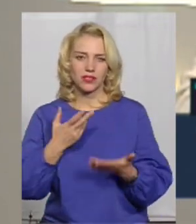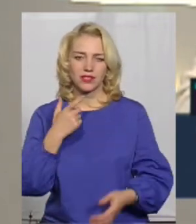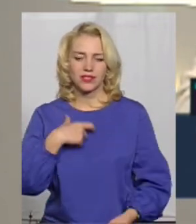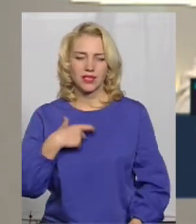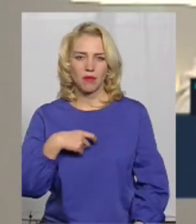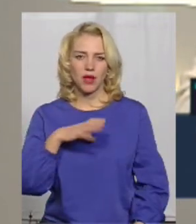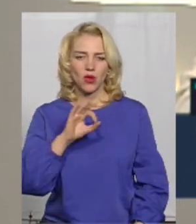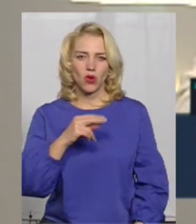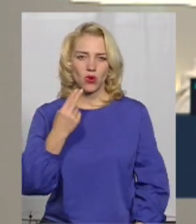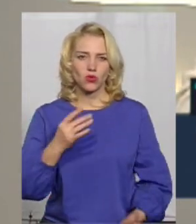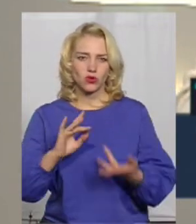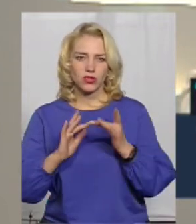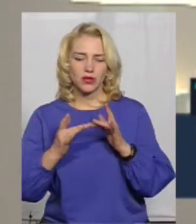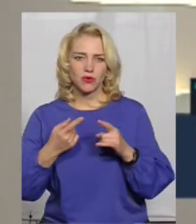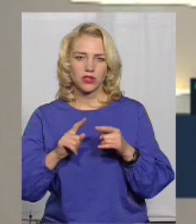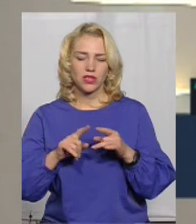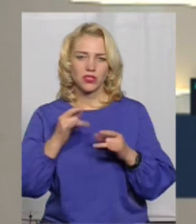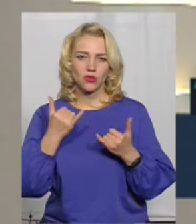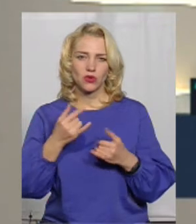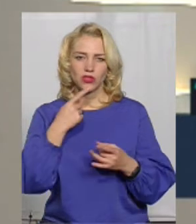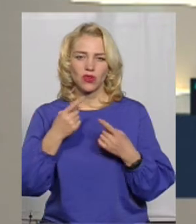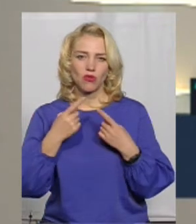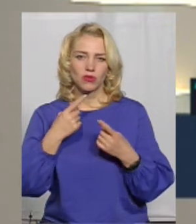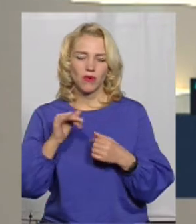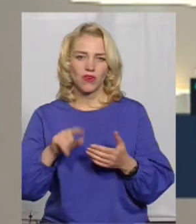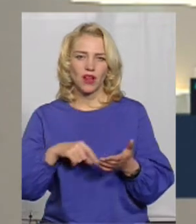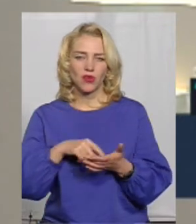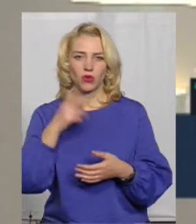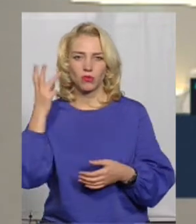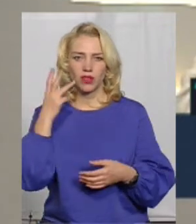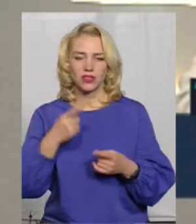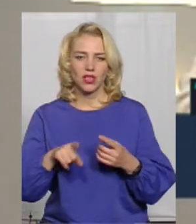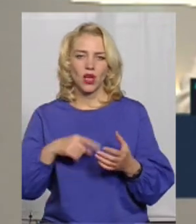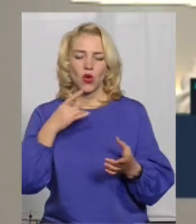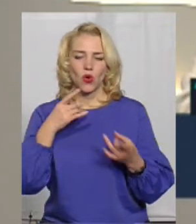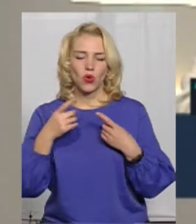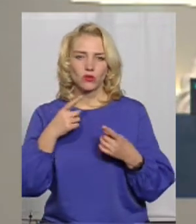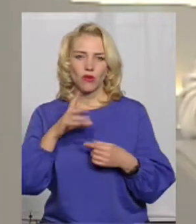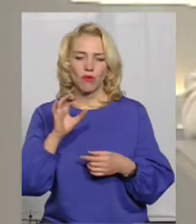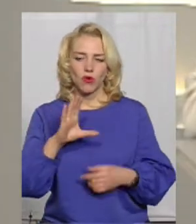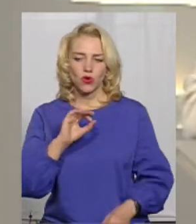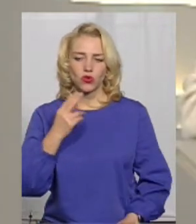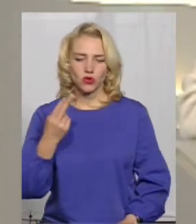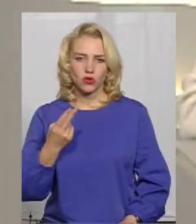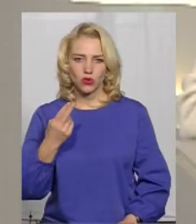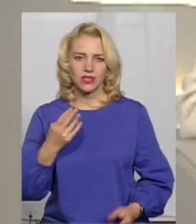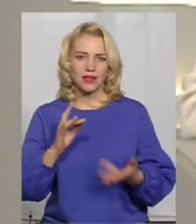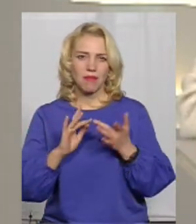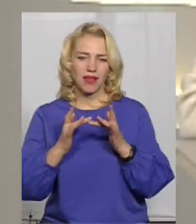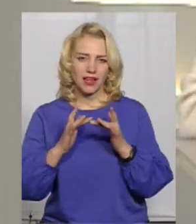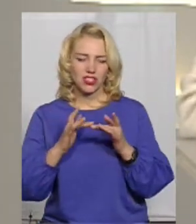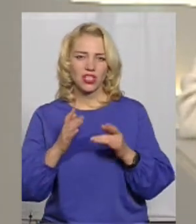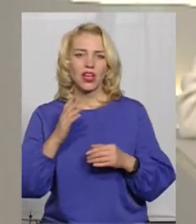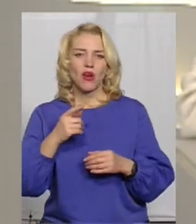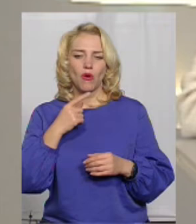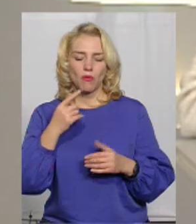у соціальних мережах? Про це сьогодні розмовляли у Хмельницькому. Розмову про соцмережі продовжуємо у нашій